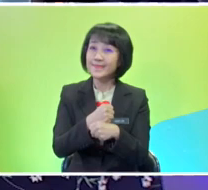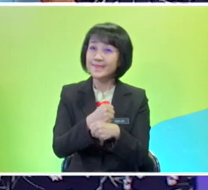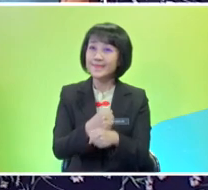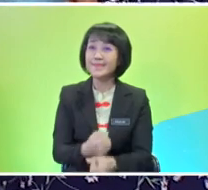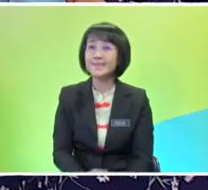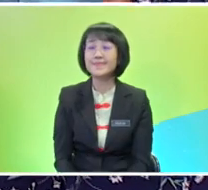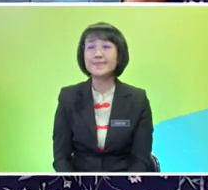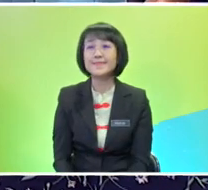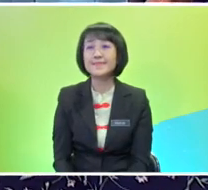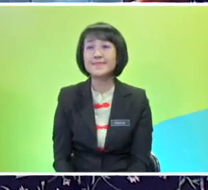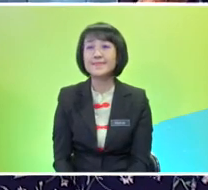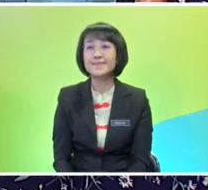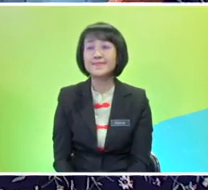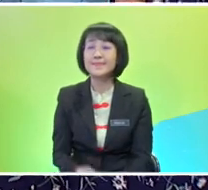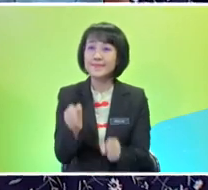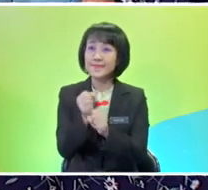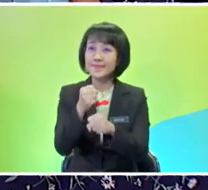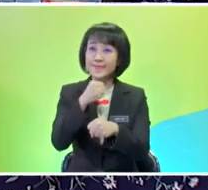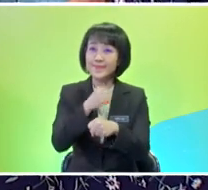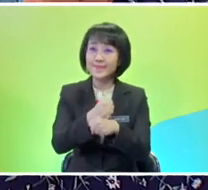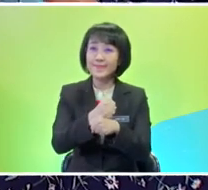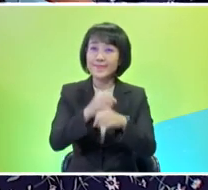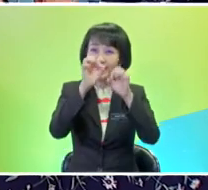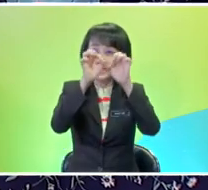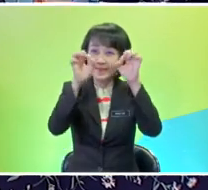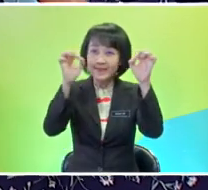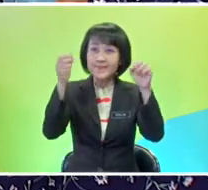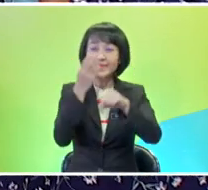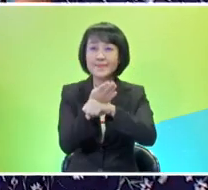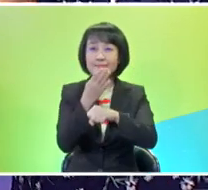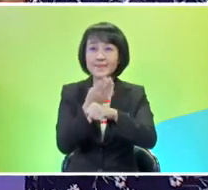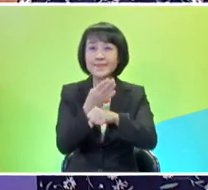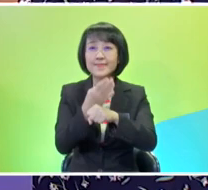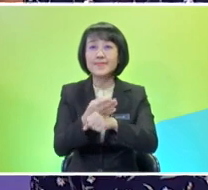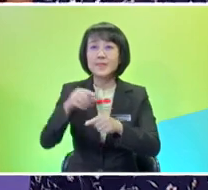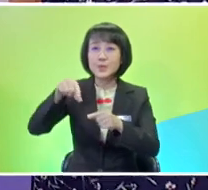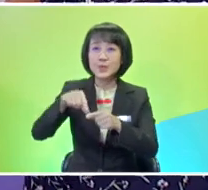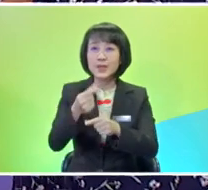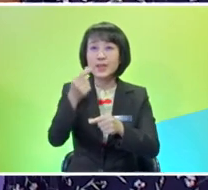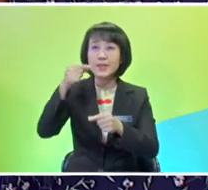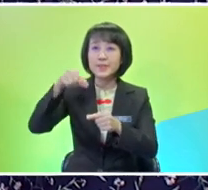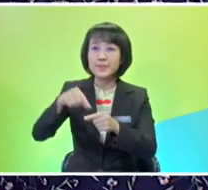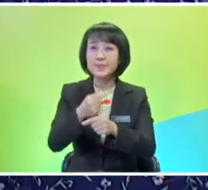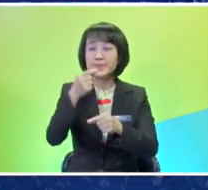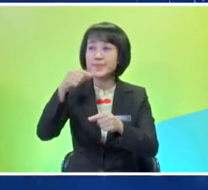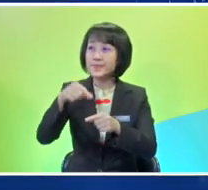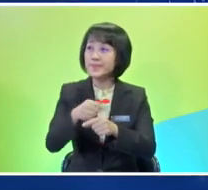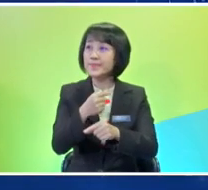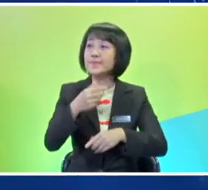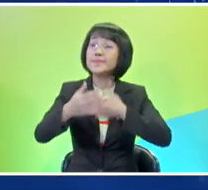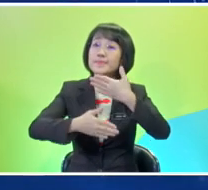daripada ziarah Batur ataupun galian Oke kemudian melalui proses